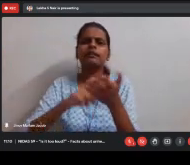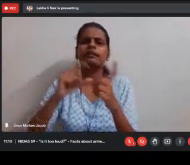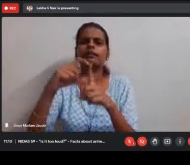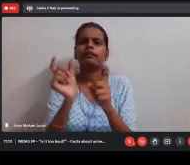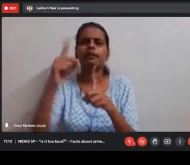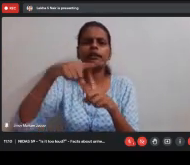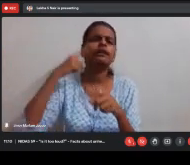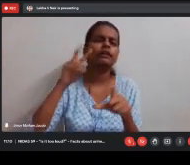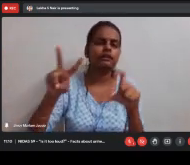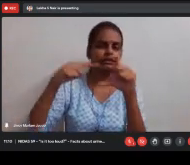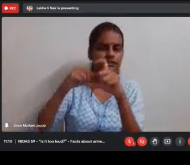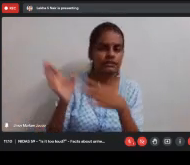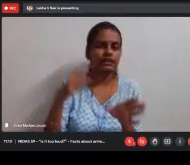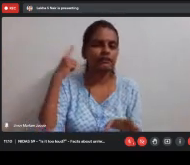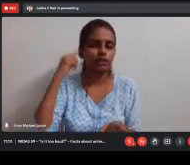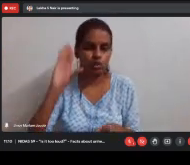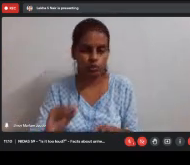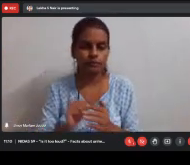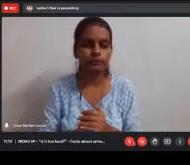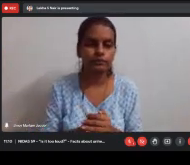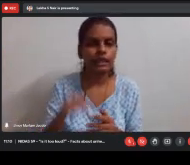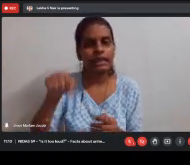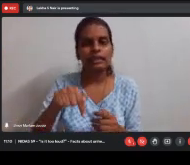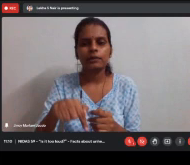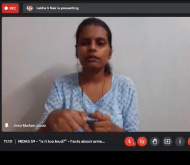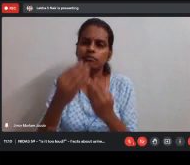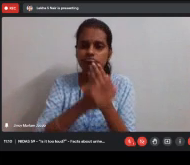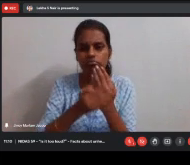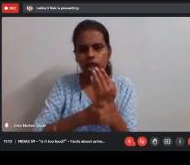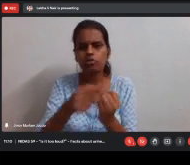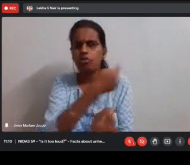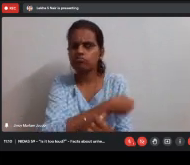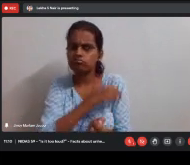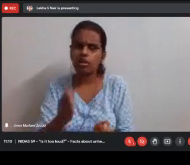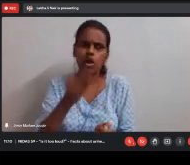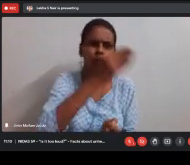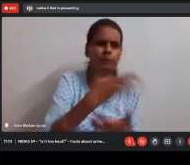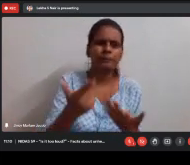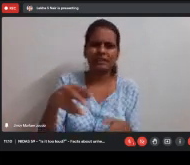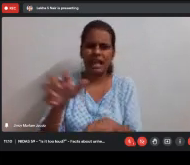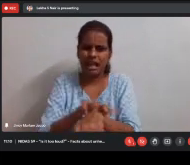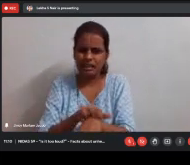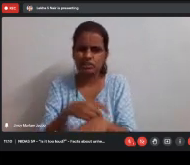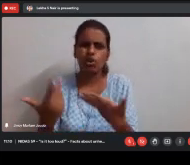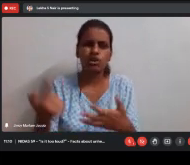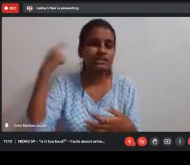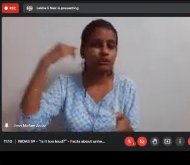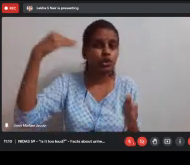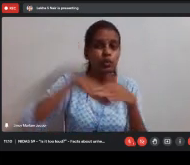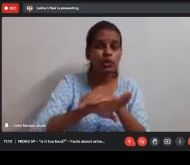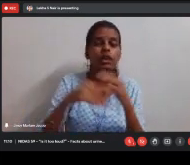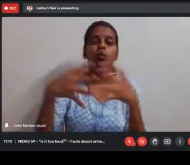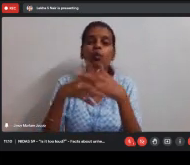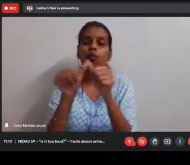ഉള്ളത്? ബാഹ്യകർണത്തിനോ മധ്യകർണത്തിനോ എന്തെങ്കിലും തകരാറ് സംഭവിച്ചു കഴിഞ്ഞാൽ നമുക്കുണ്ടാകുന്ന കേൾവിക്കുറവിന് കണ്ടക്റ്റീവ്